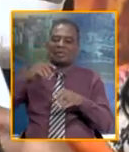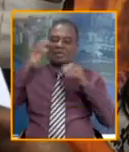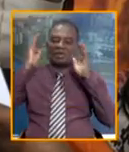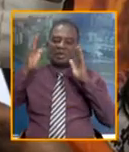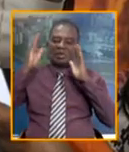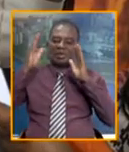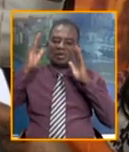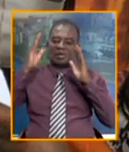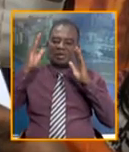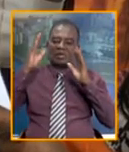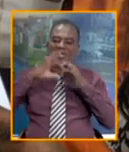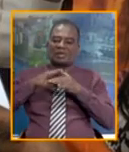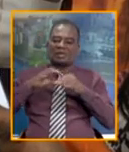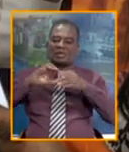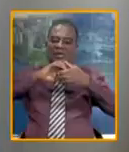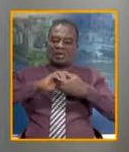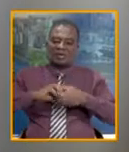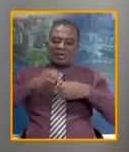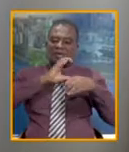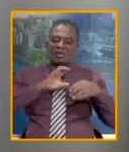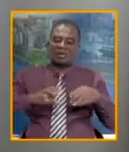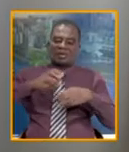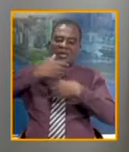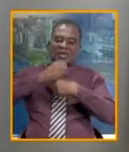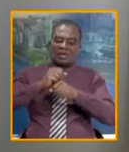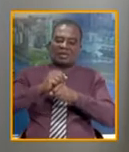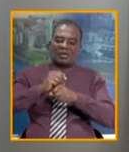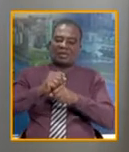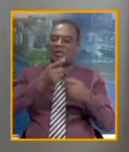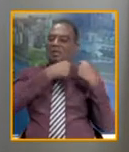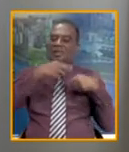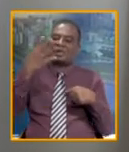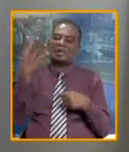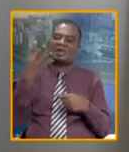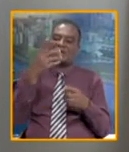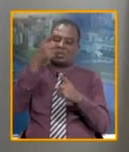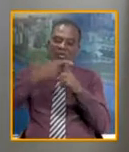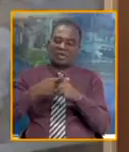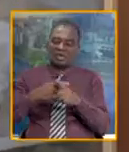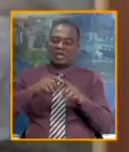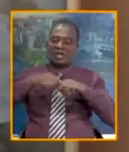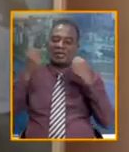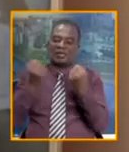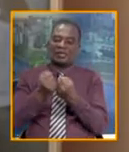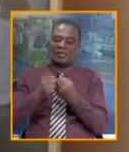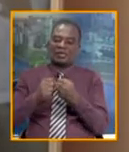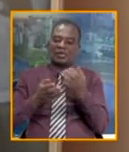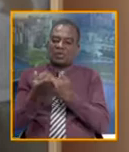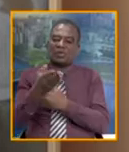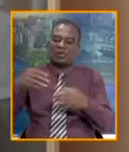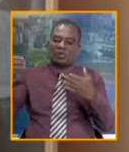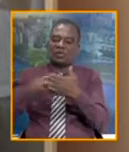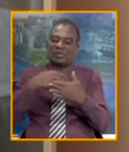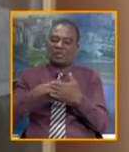stabilité de la cohésion communautaire. Créée depuis seulement 4 mois, l'association Aube Nouvelle est représentée sur le